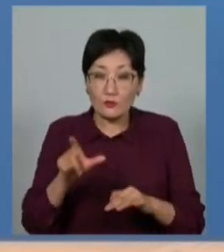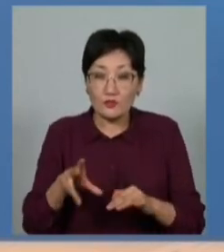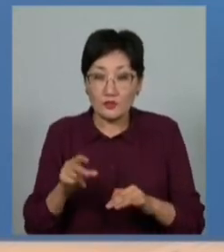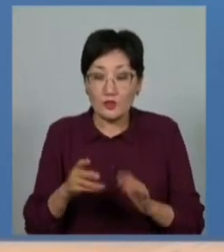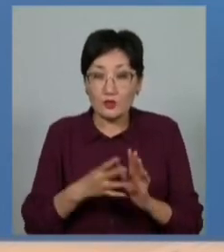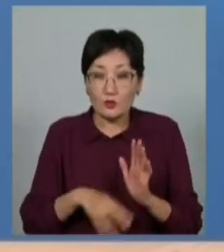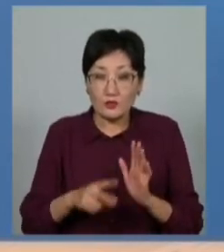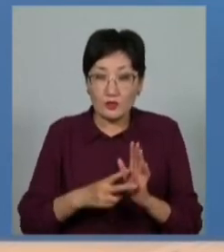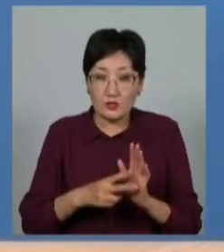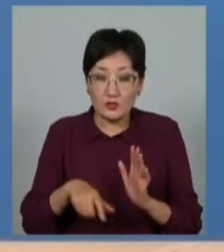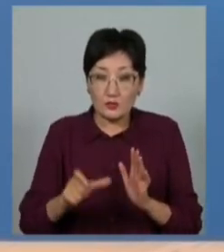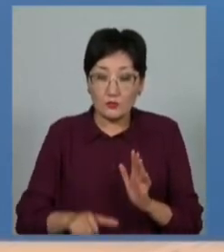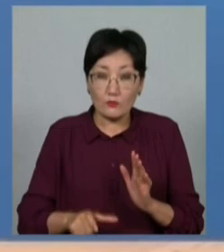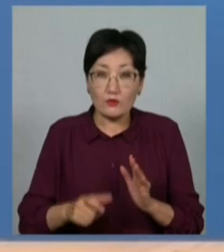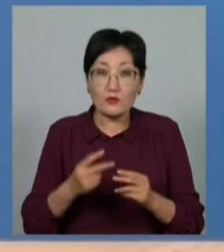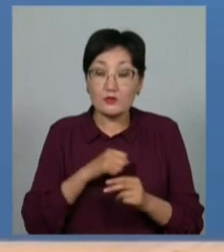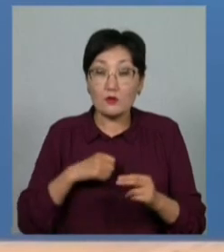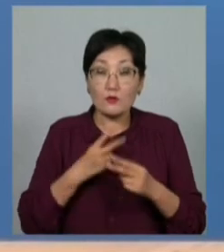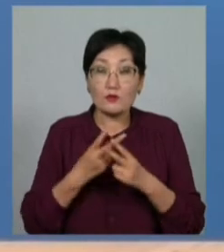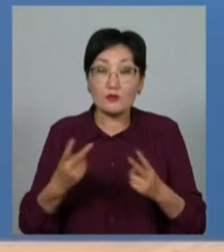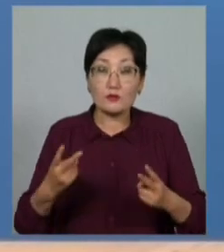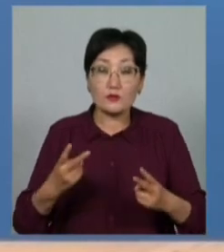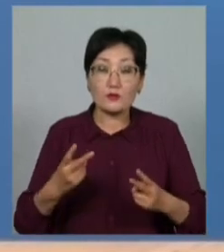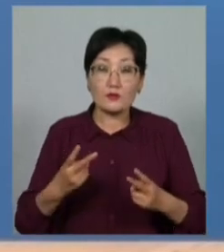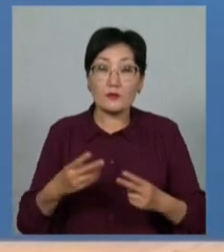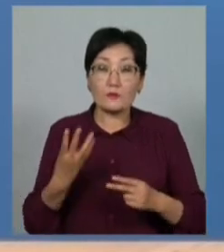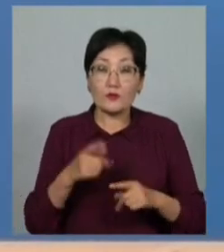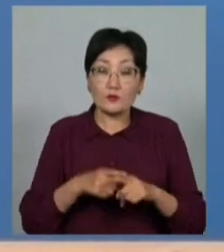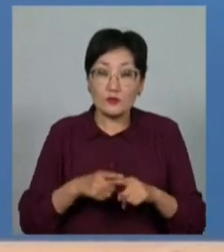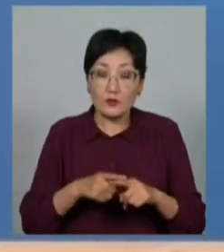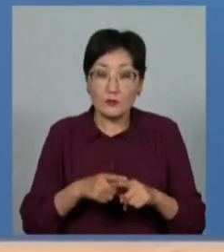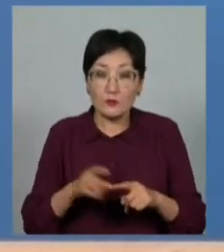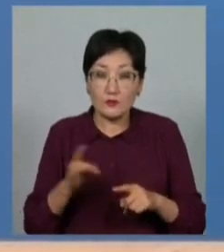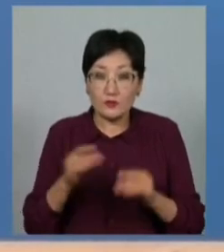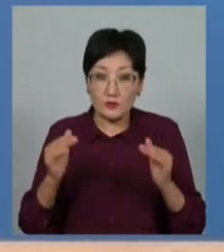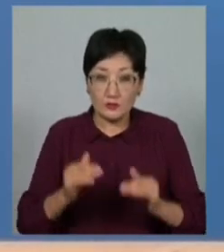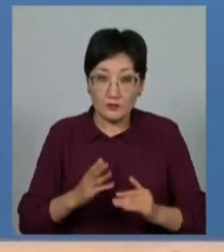97. Енді көріп отырсыздар, 4,5 есе азайып отыр.